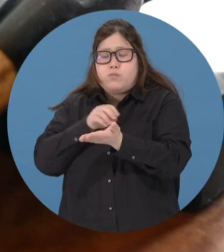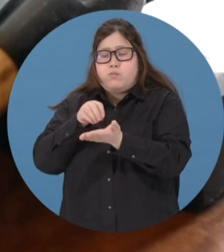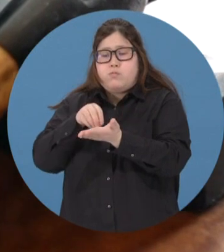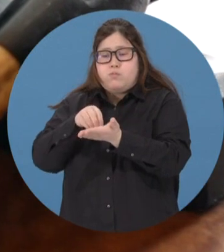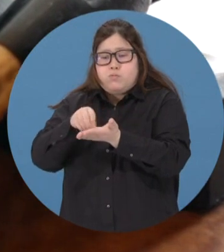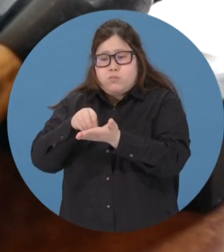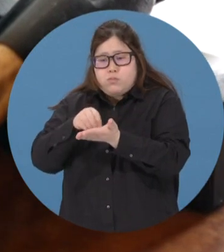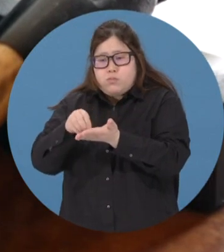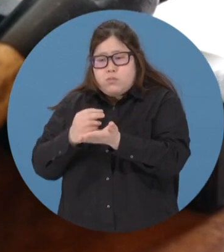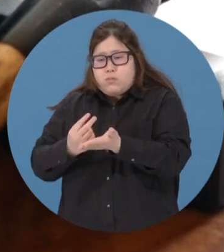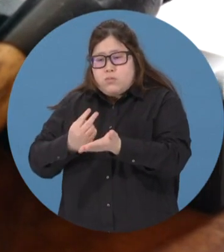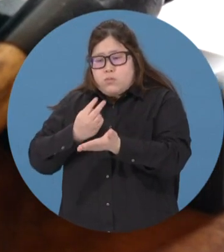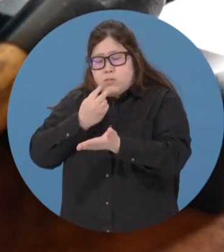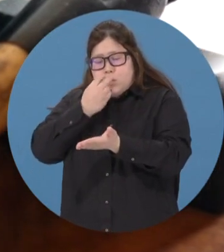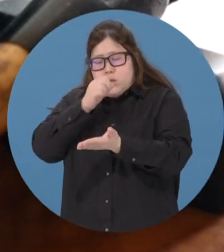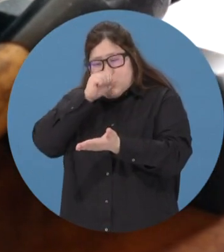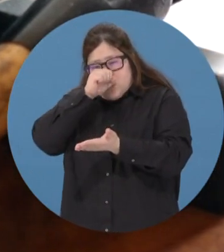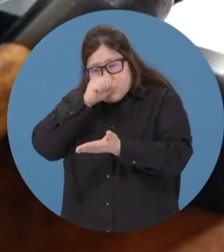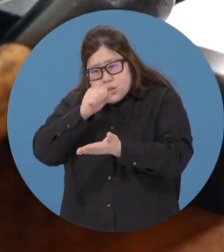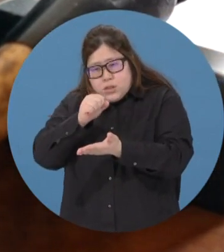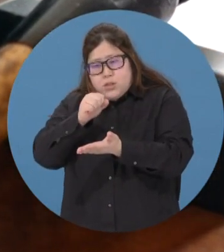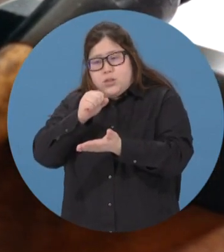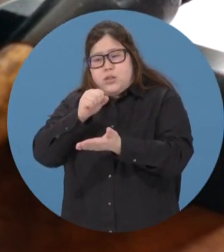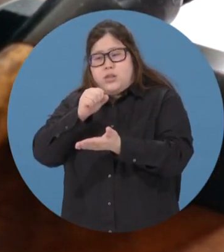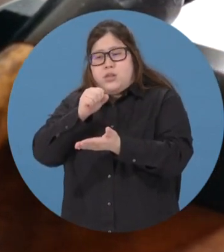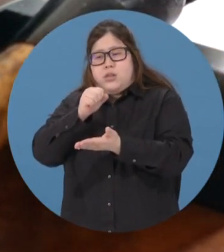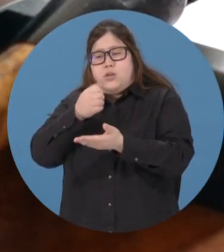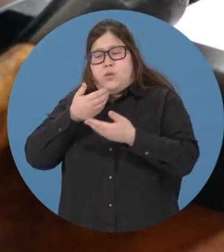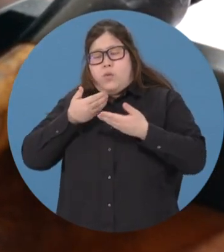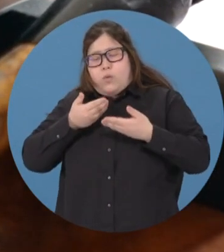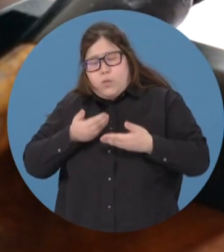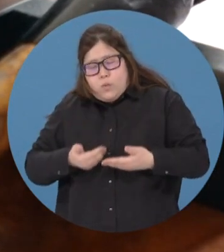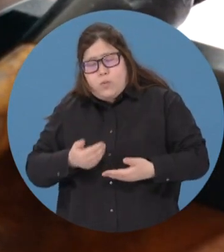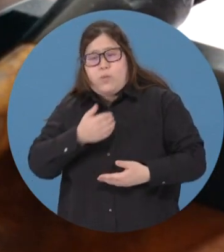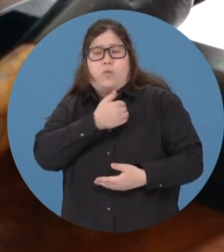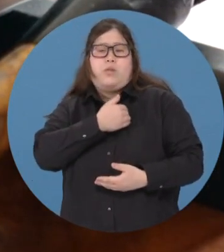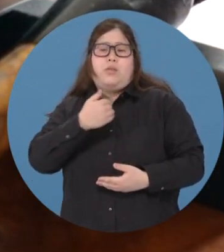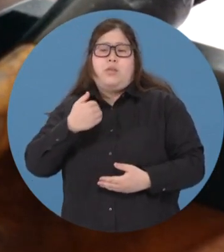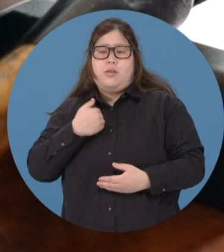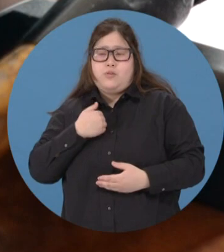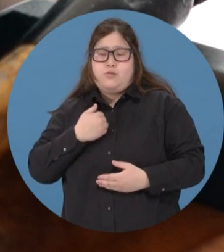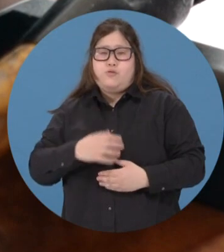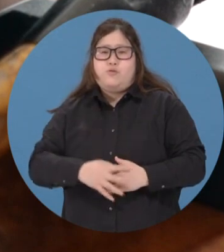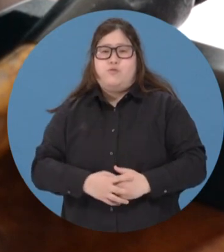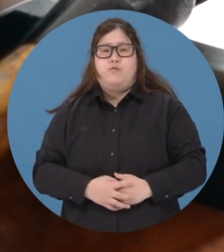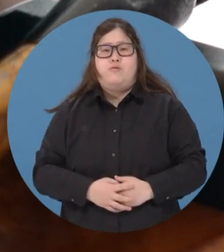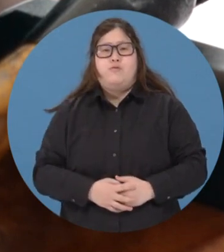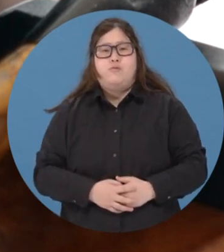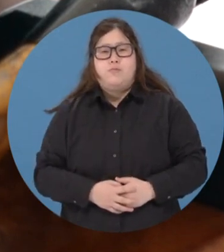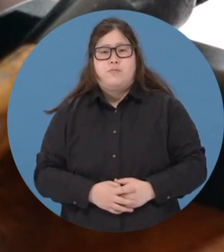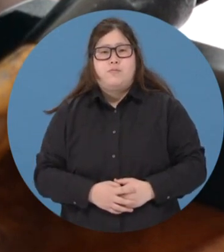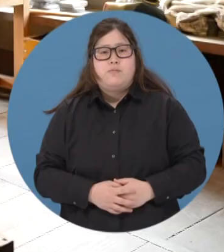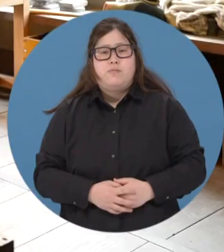炭のね、いい香りもするんですよ。心落ち着きますね。